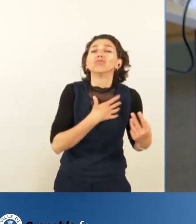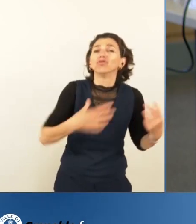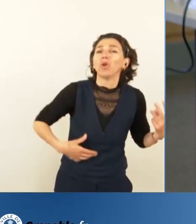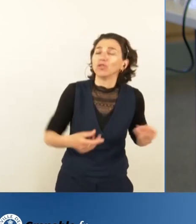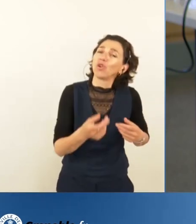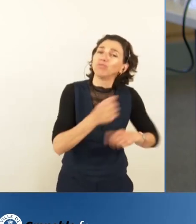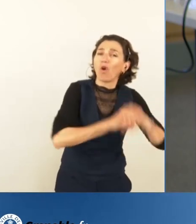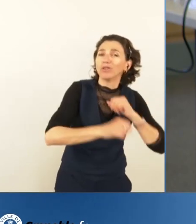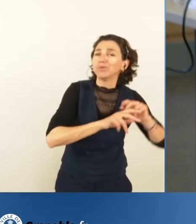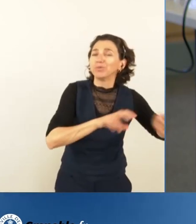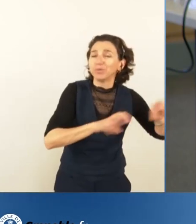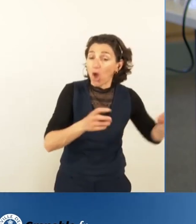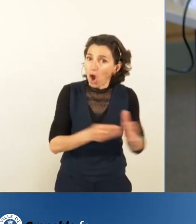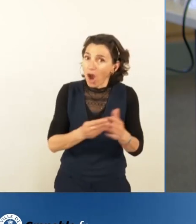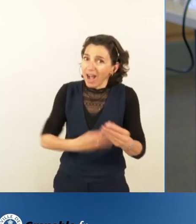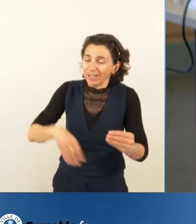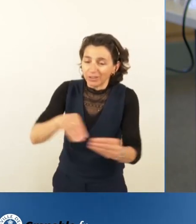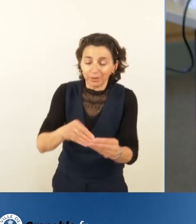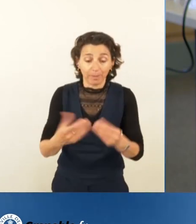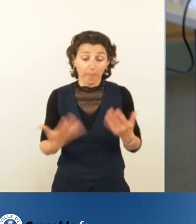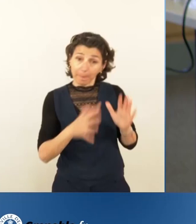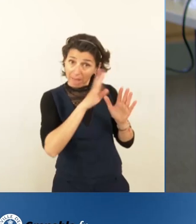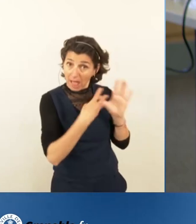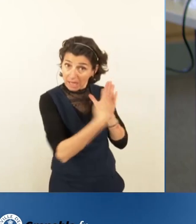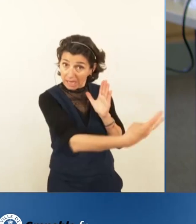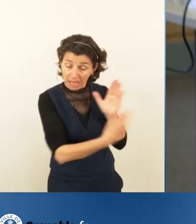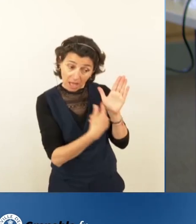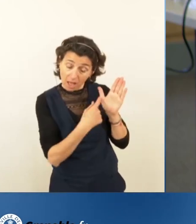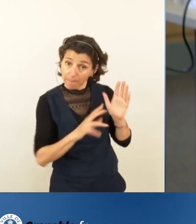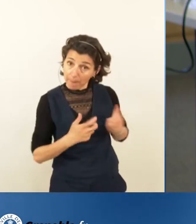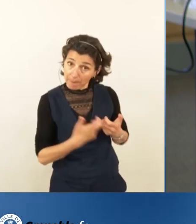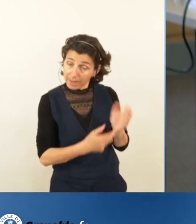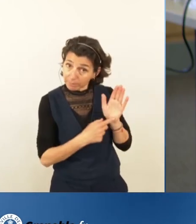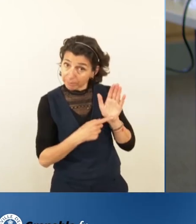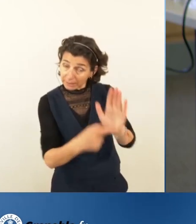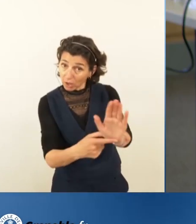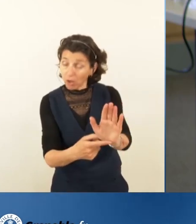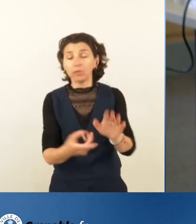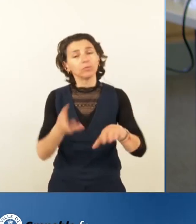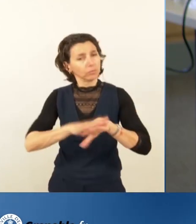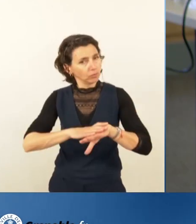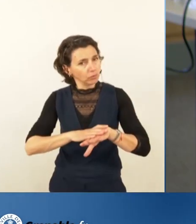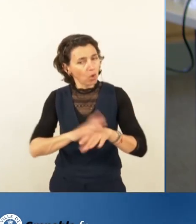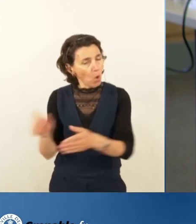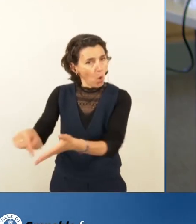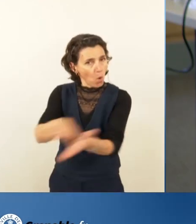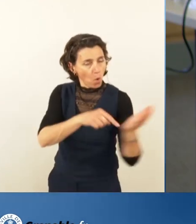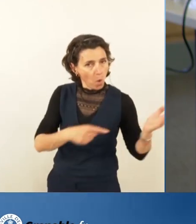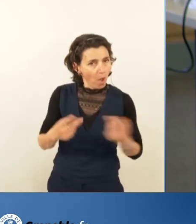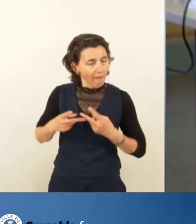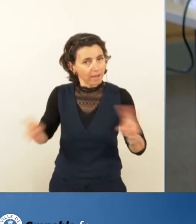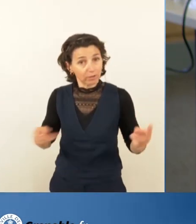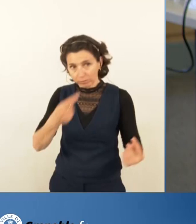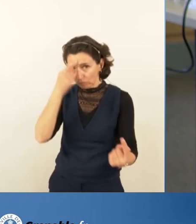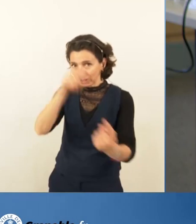proposition de modification de la grille tarifaire des équipements culturels municipaux poursuit ses objectifs et donne